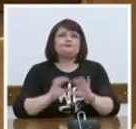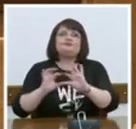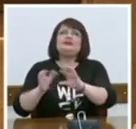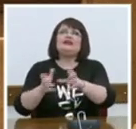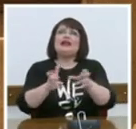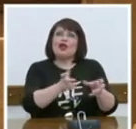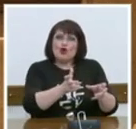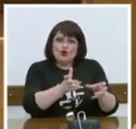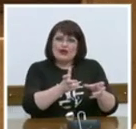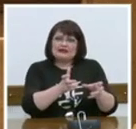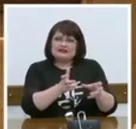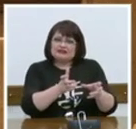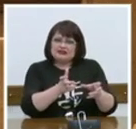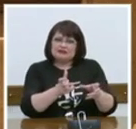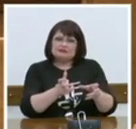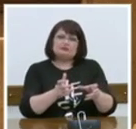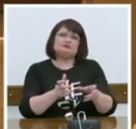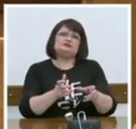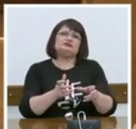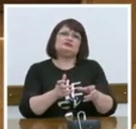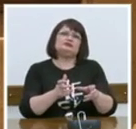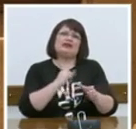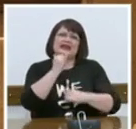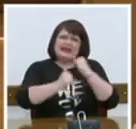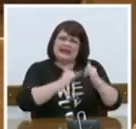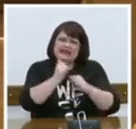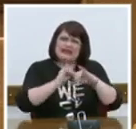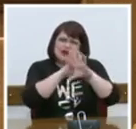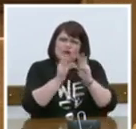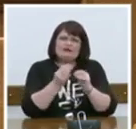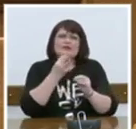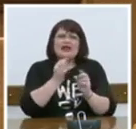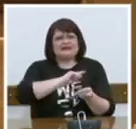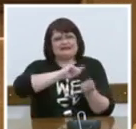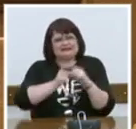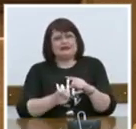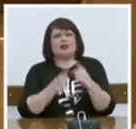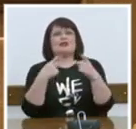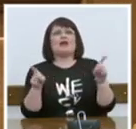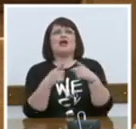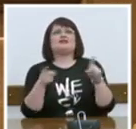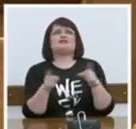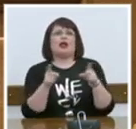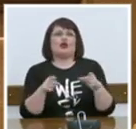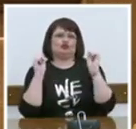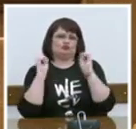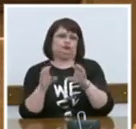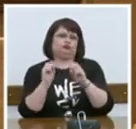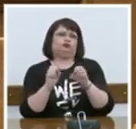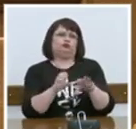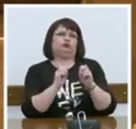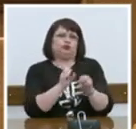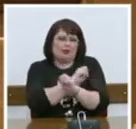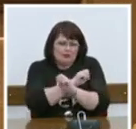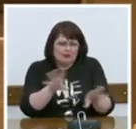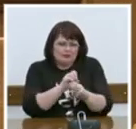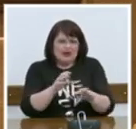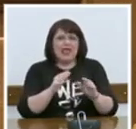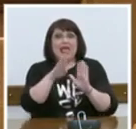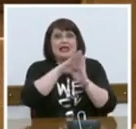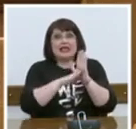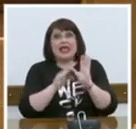μέσα κοινωνικής δικτύωσης έχουν γίνει οι νέοι δάσκαλοι εντός εισαγωγικών των παιδιών και το εκπαιδευτικό σύστημα